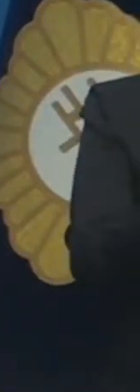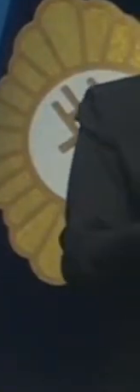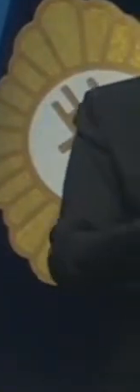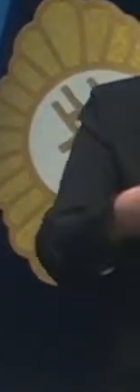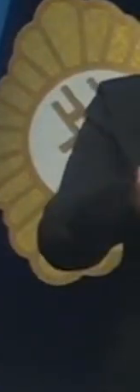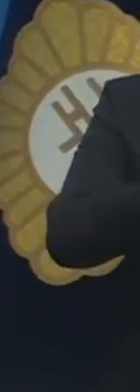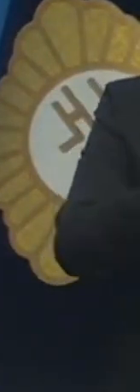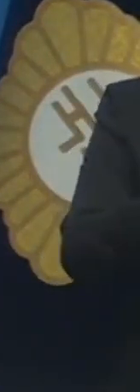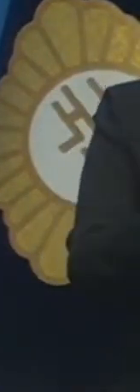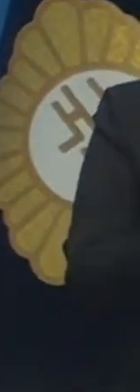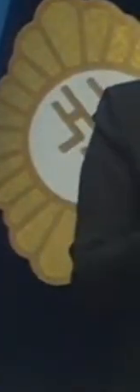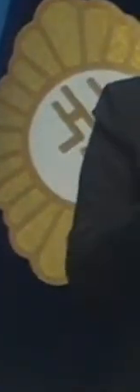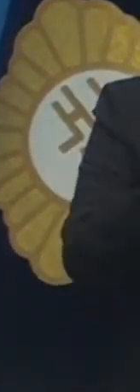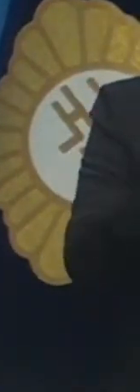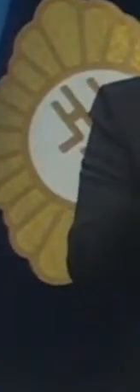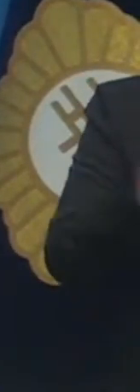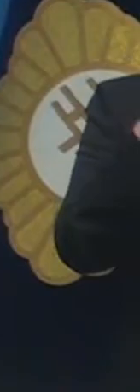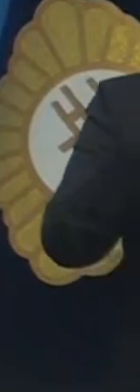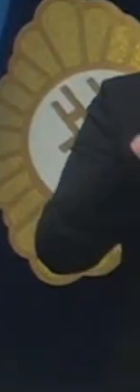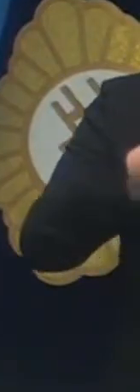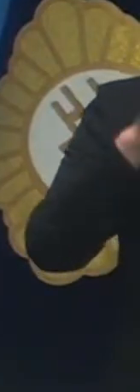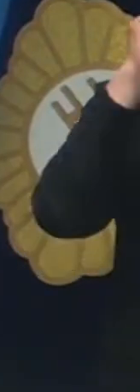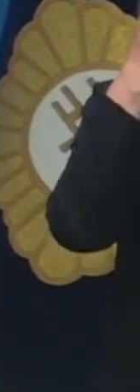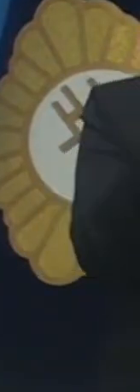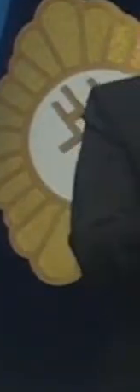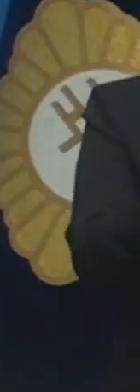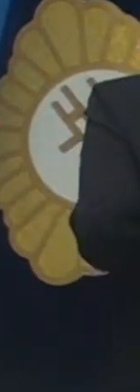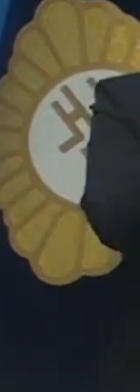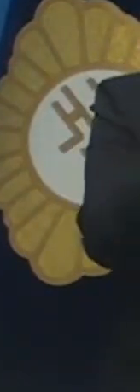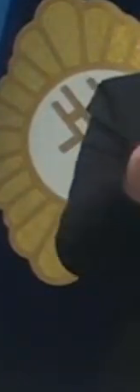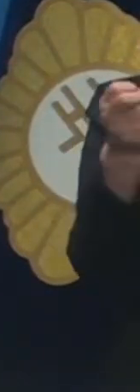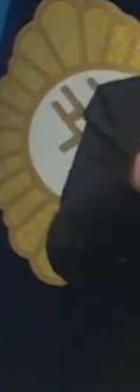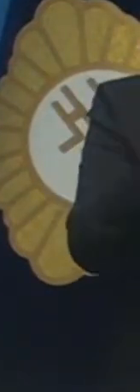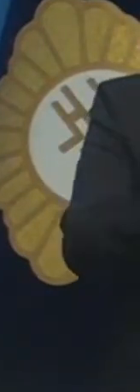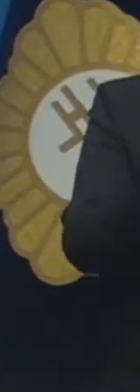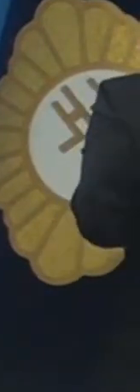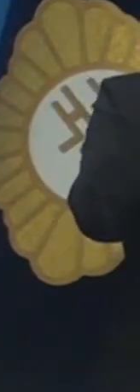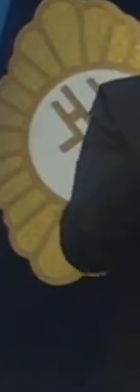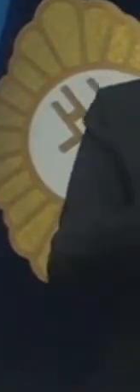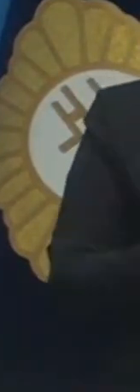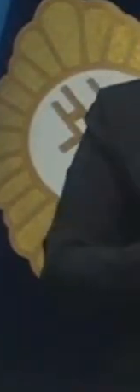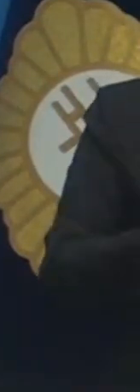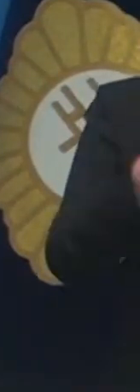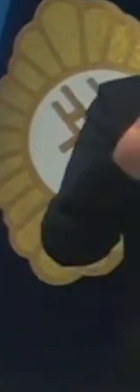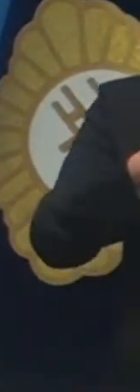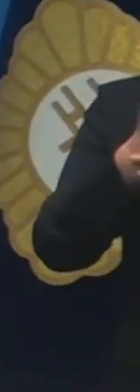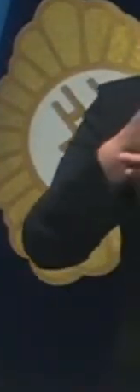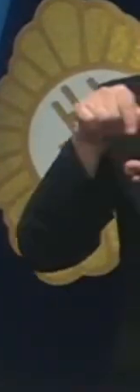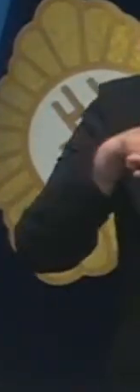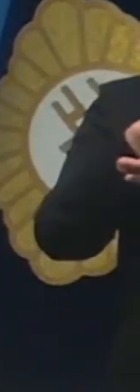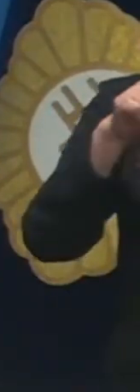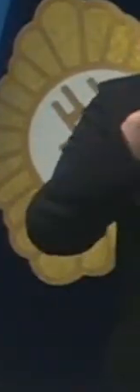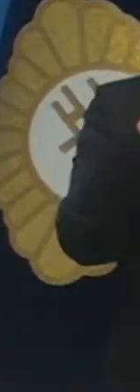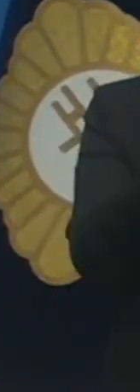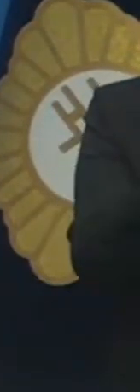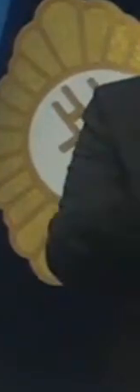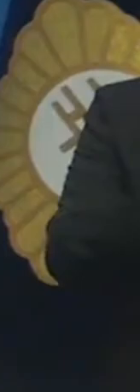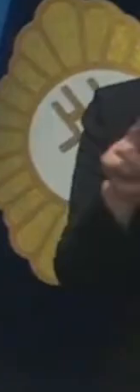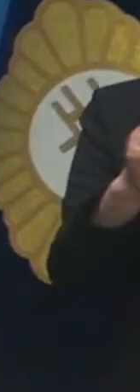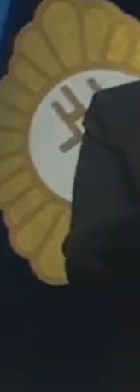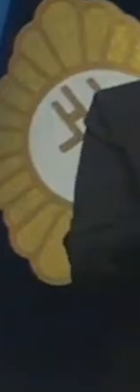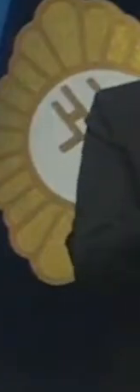대응을 촉구합니다. 박사학위 취소는 물론 문제가 된 학술 논문들도 취소